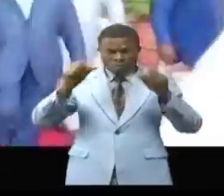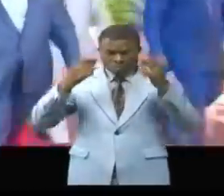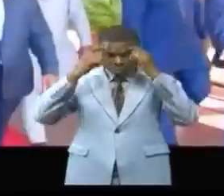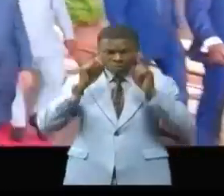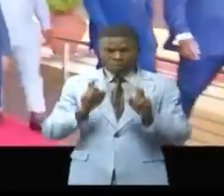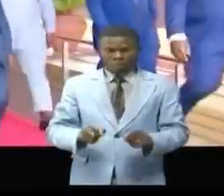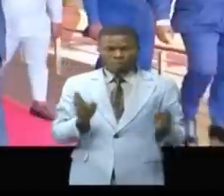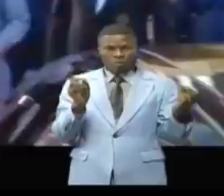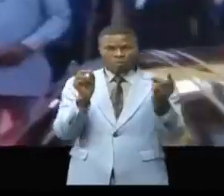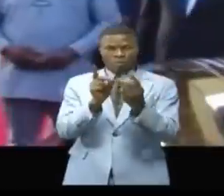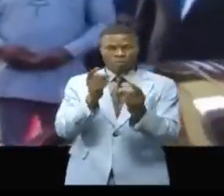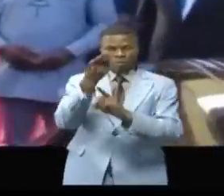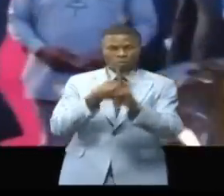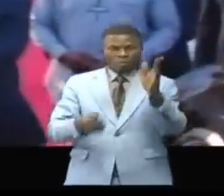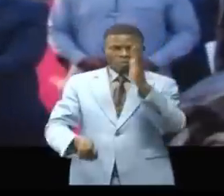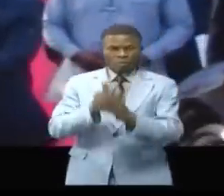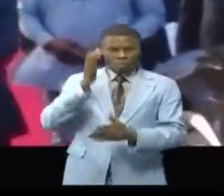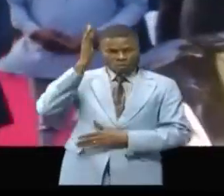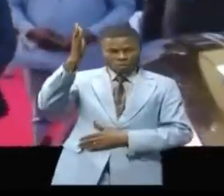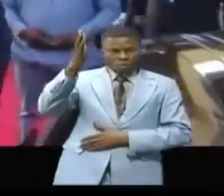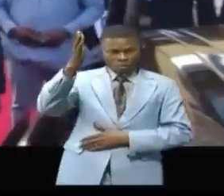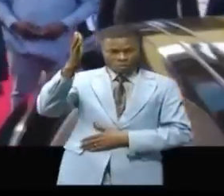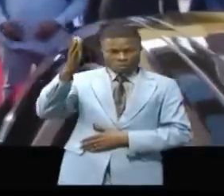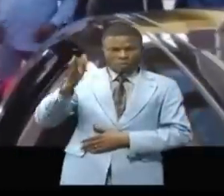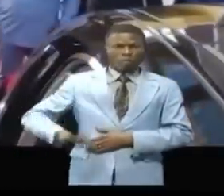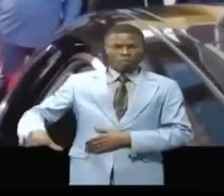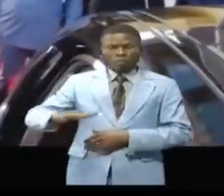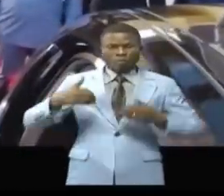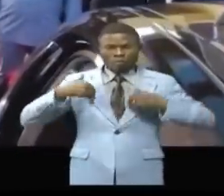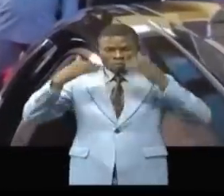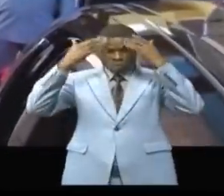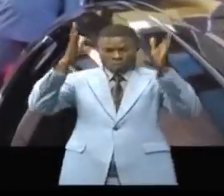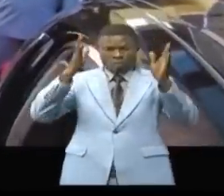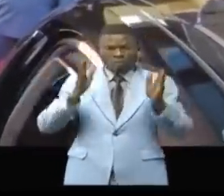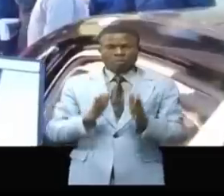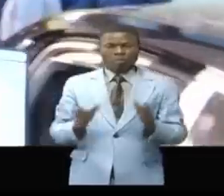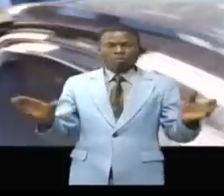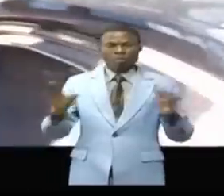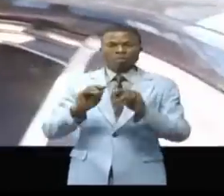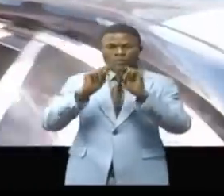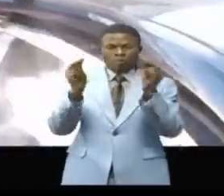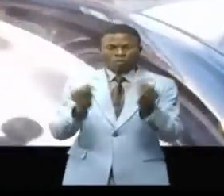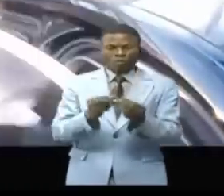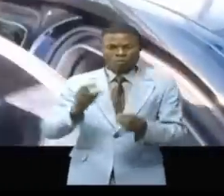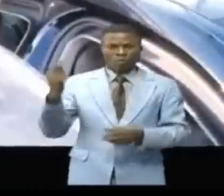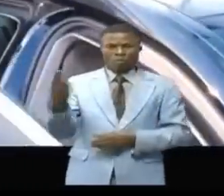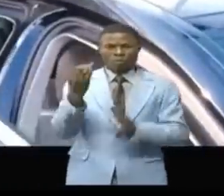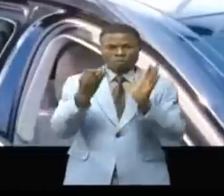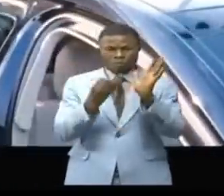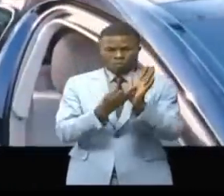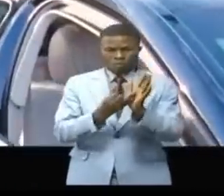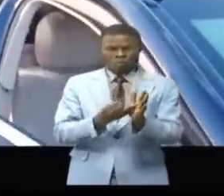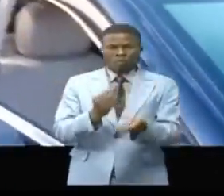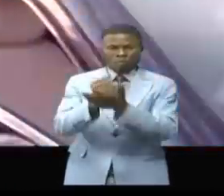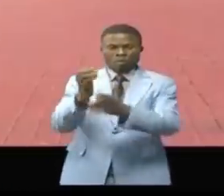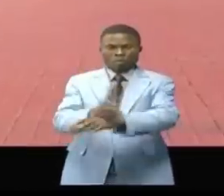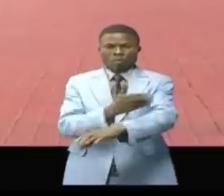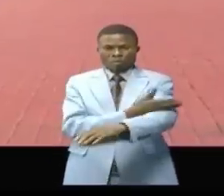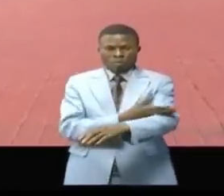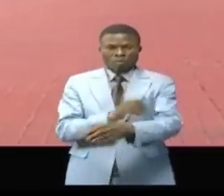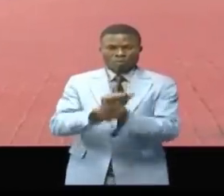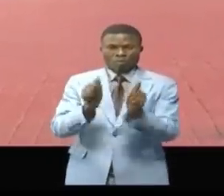se rencontrer en novembre prochain à Sharm el-Sheikh en Égypte lors de la COP27 pour faire avancer la cause de l'environnement en